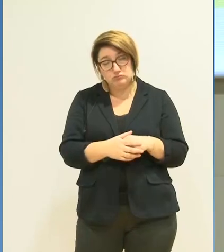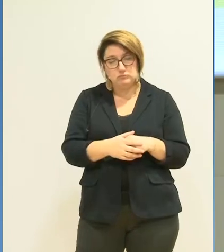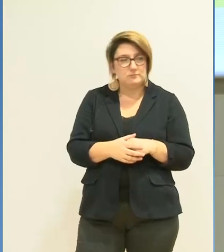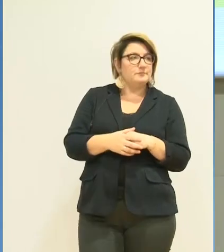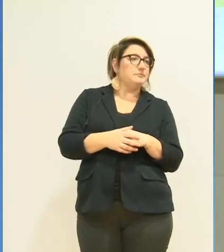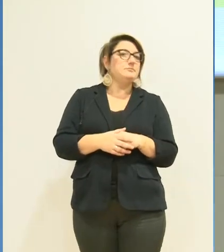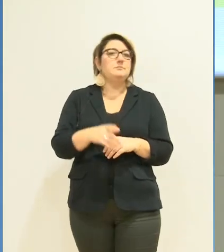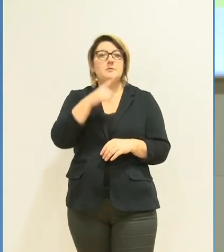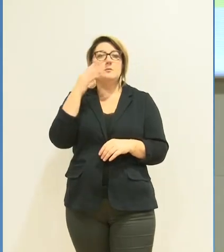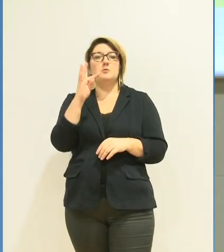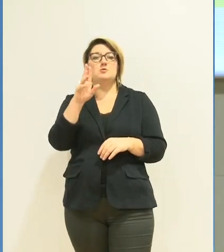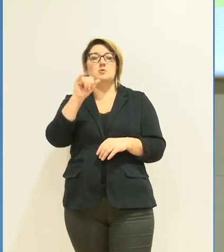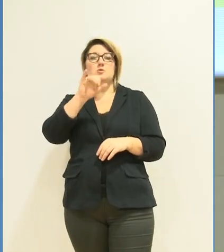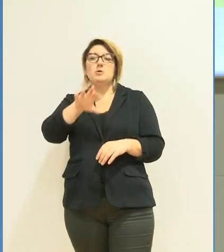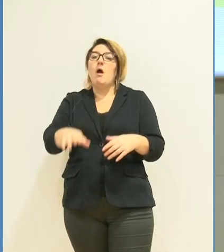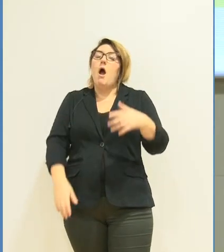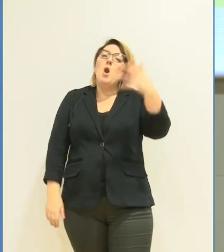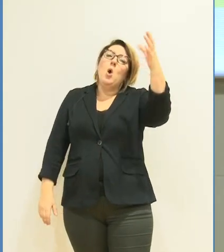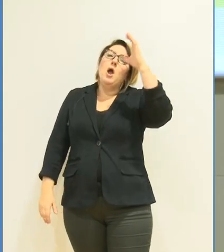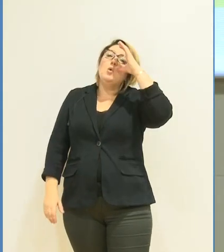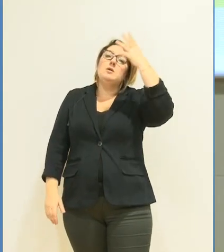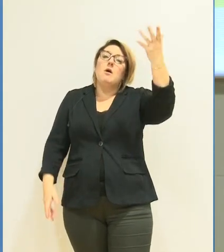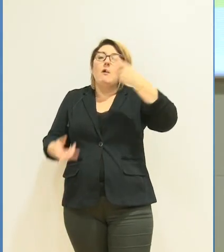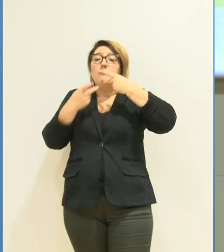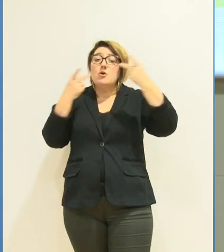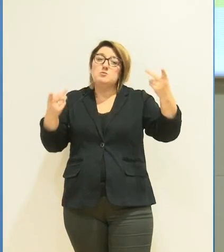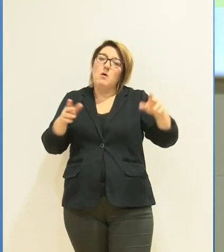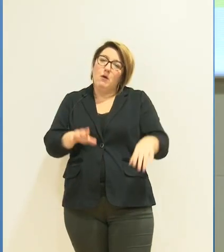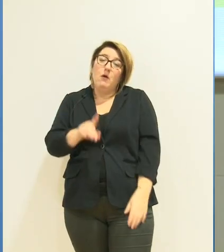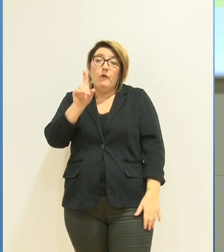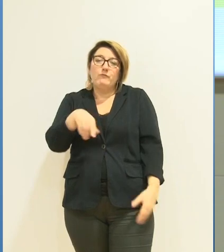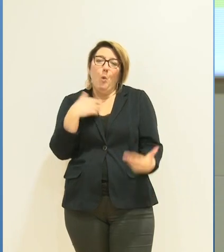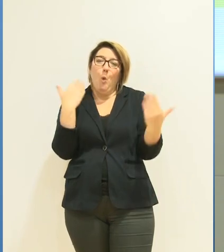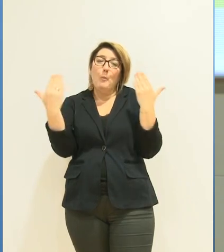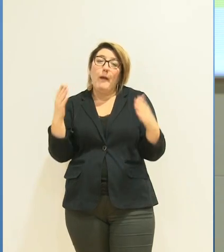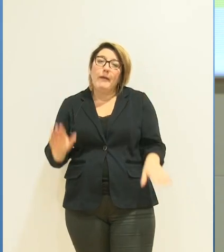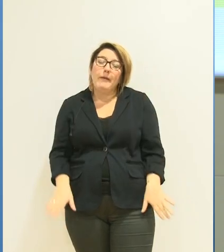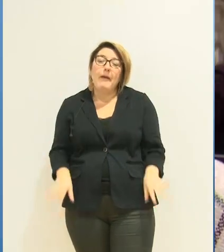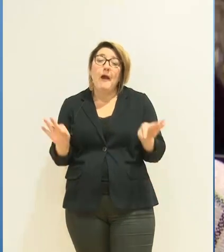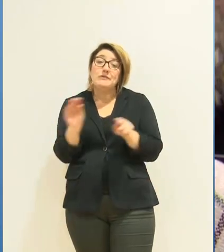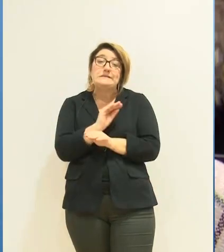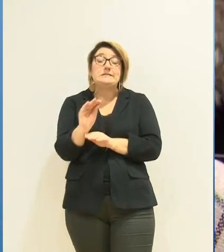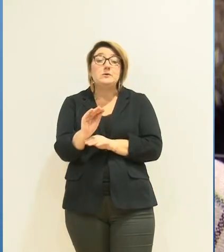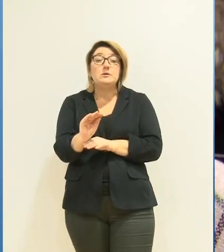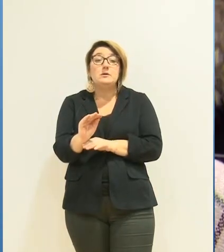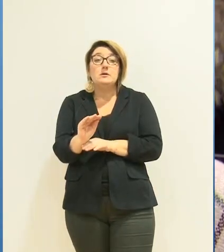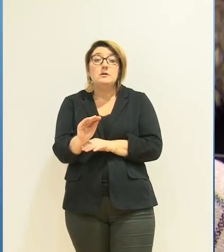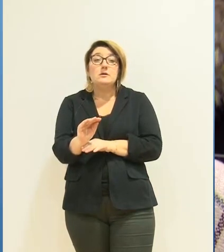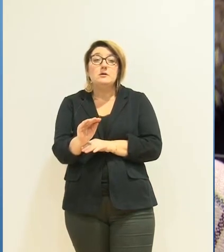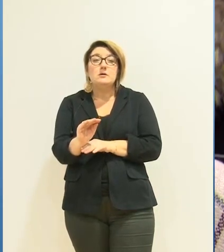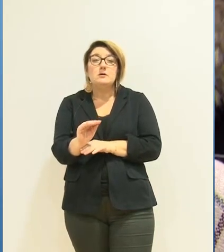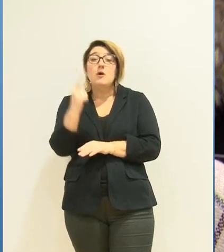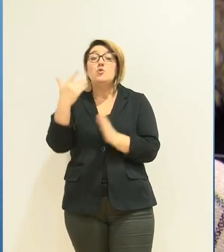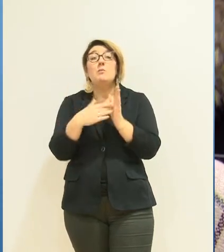alors écoutez franchement il faut un peu faire les comptes sur la sécurité ça m'étonnerait quand des militants le vin vous allez améliorer